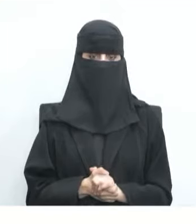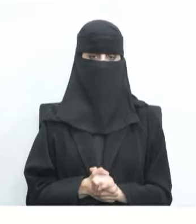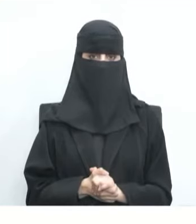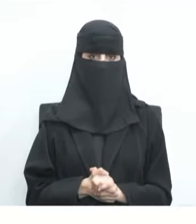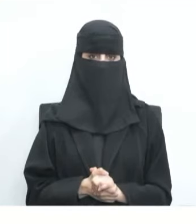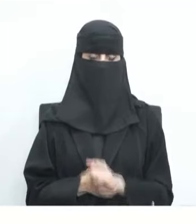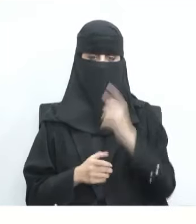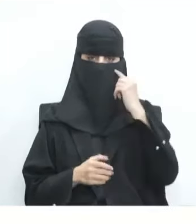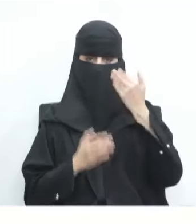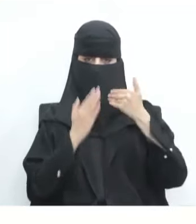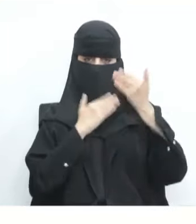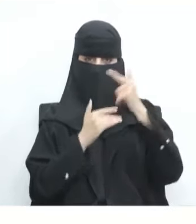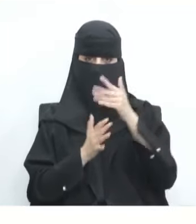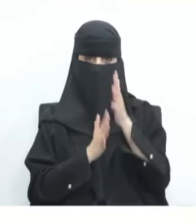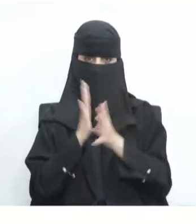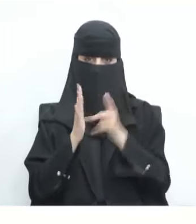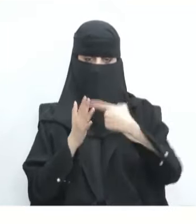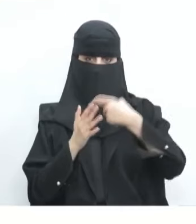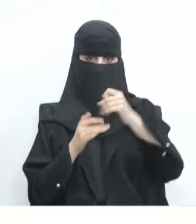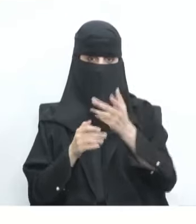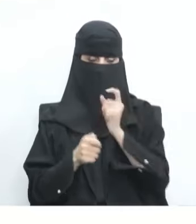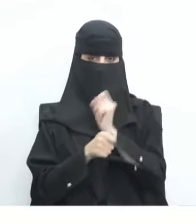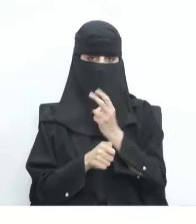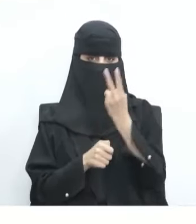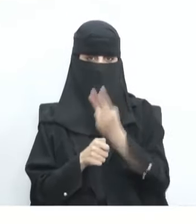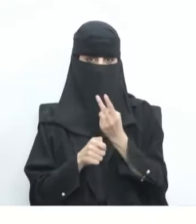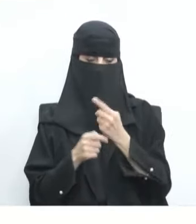وردت في النص فعلين مضارعين